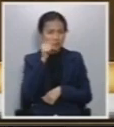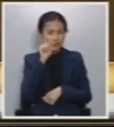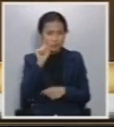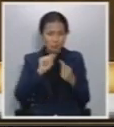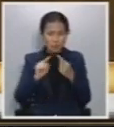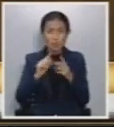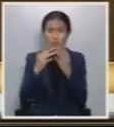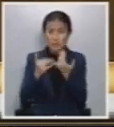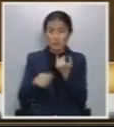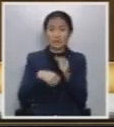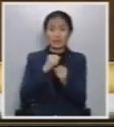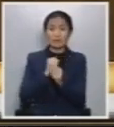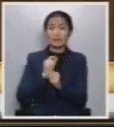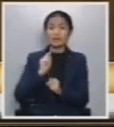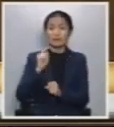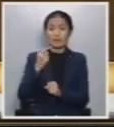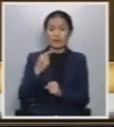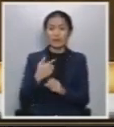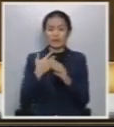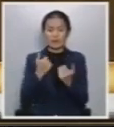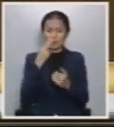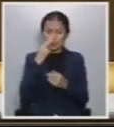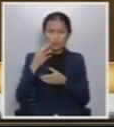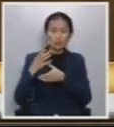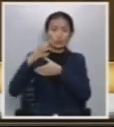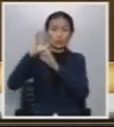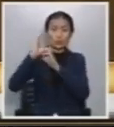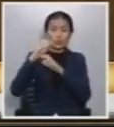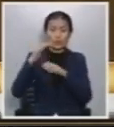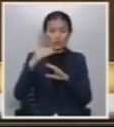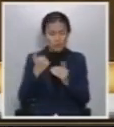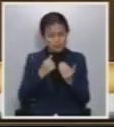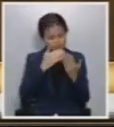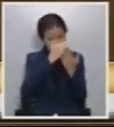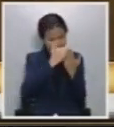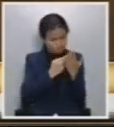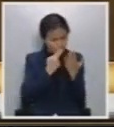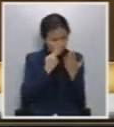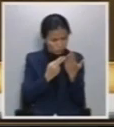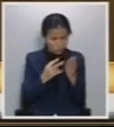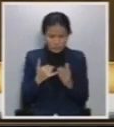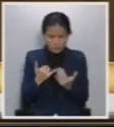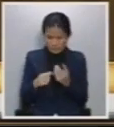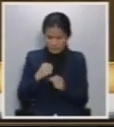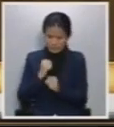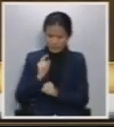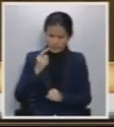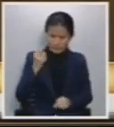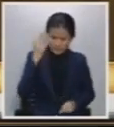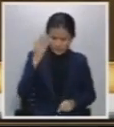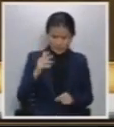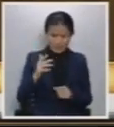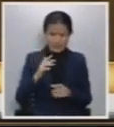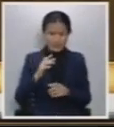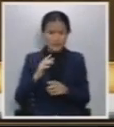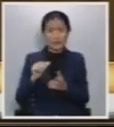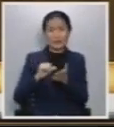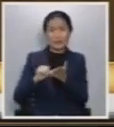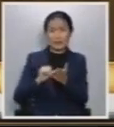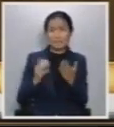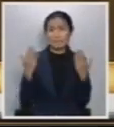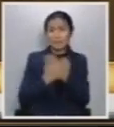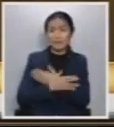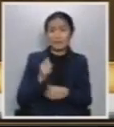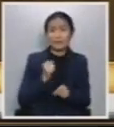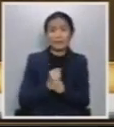ว่าข้อตกลงนั้นปีใหม่เริ่มต้นแล้วจะทำอย่างไรประการต่อมาครับก็ยืนยันนะครับว่าการที่ไปทบทวน